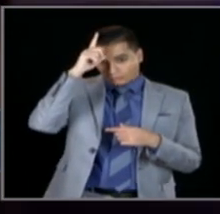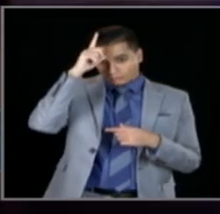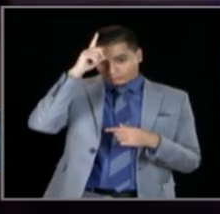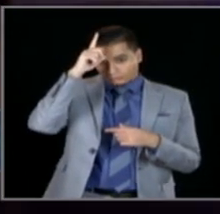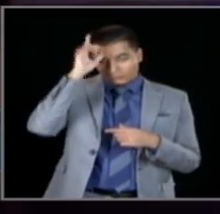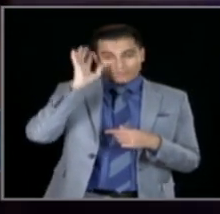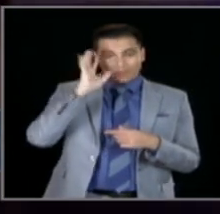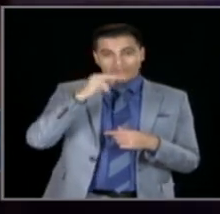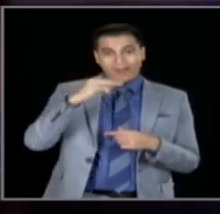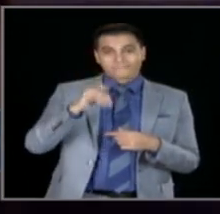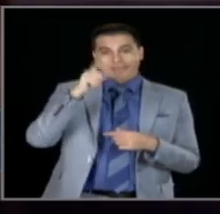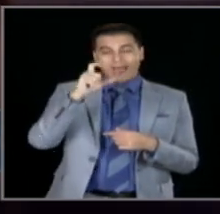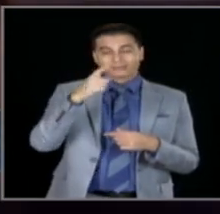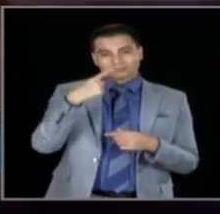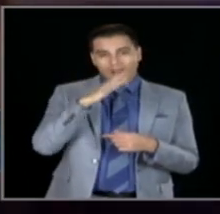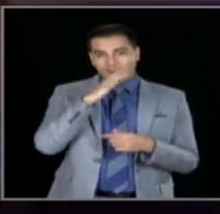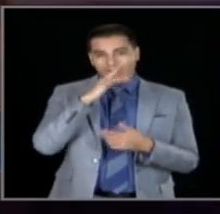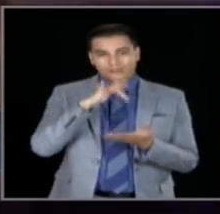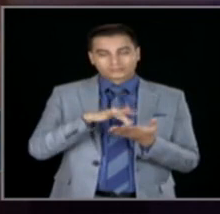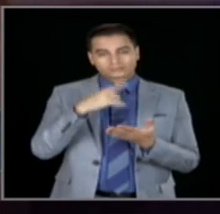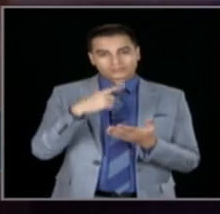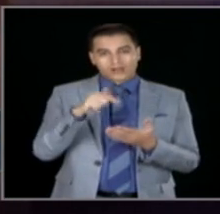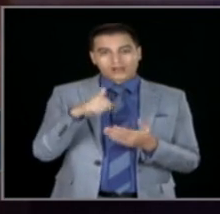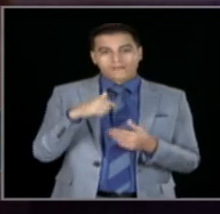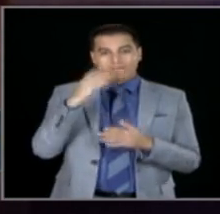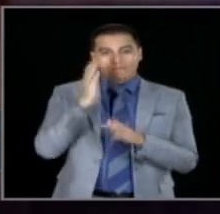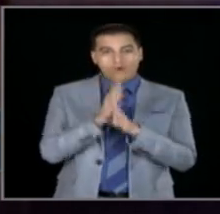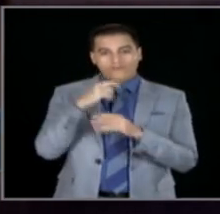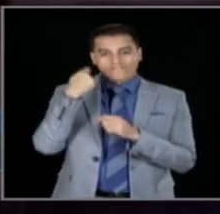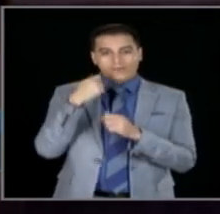صح من هو مخرج فيلم الزوجه التانيه